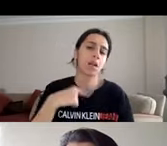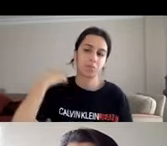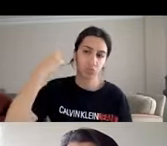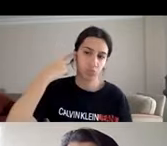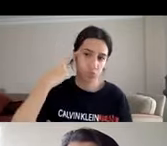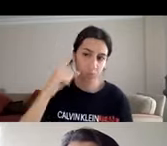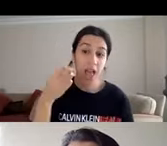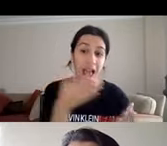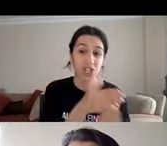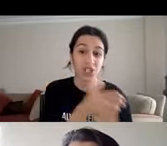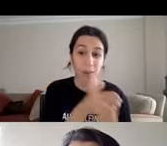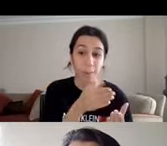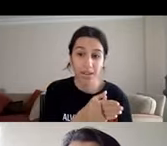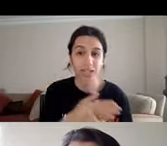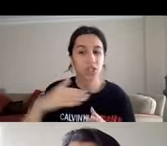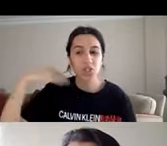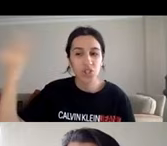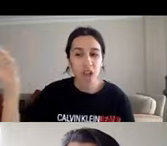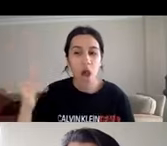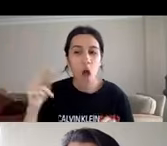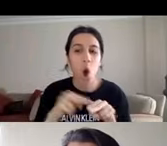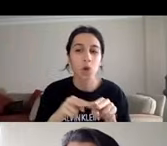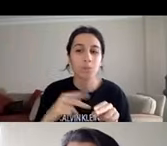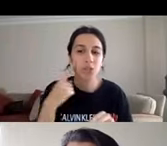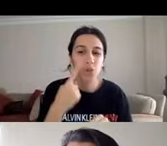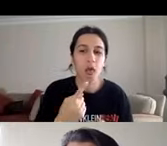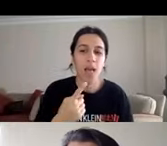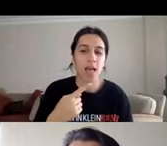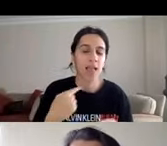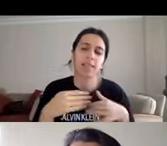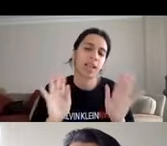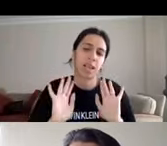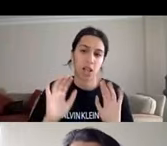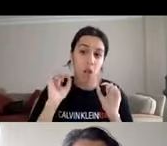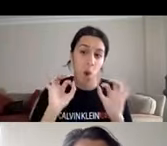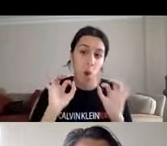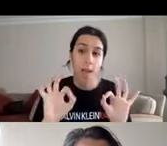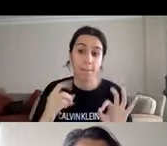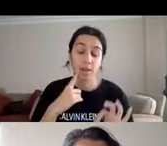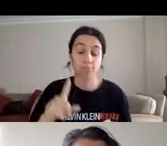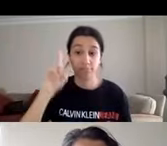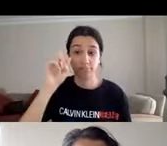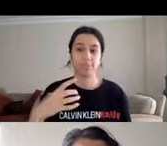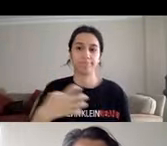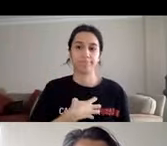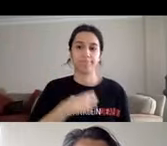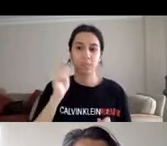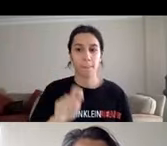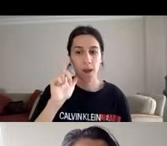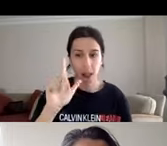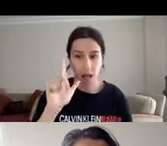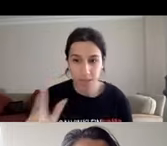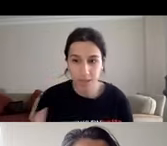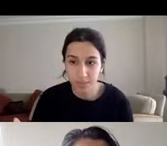bir dışarıdan kozmetik olarak eklenecek bir unsur değil. Baştan sahiplenilmesi gereken bir mesele.